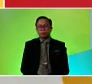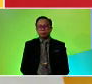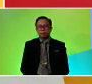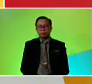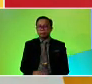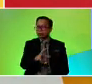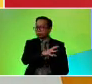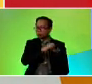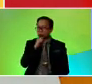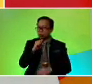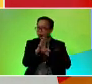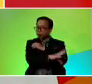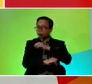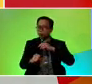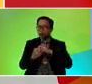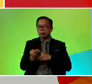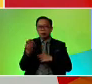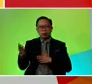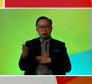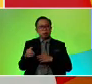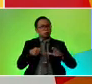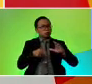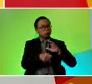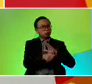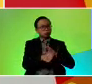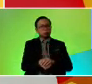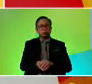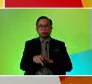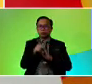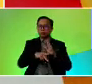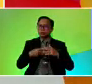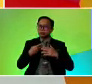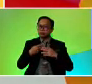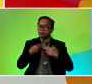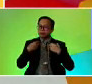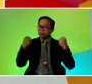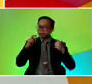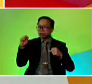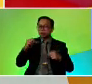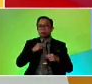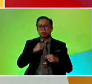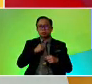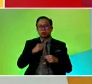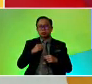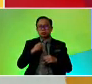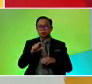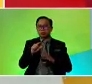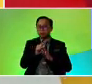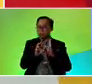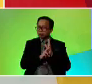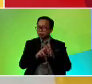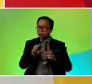jadi barang oke merompak dan sebagainya ke kesehatan diri akan terganggu sebabnya kalau kita tengok bila